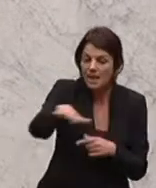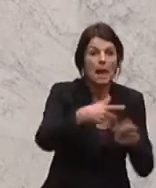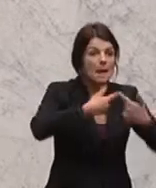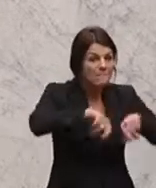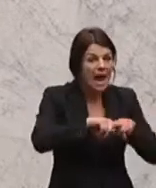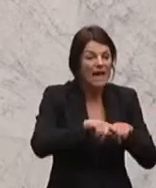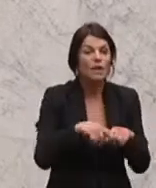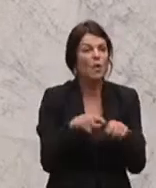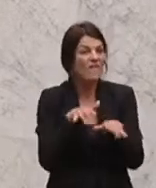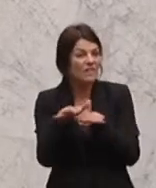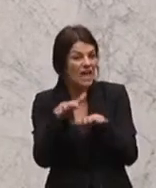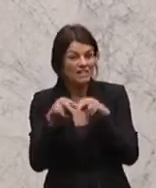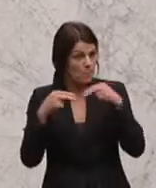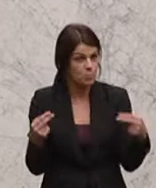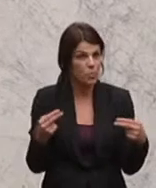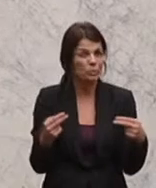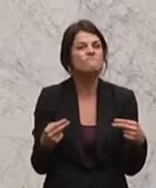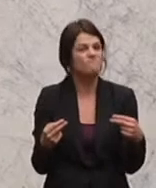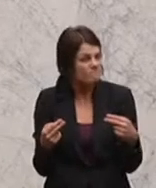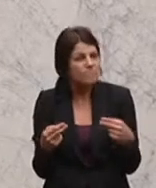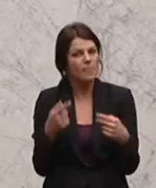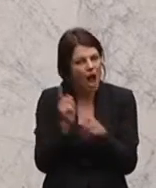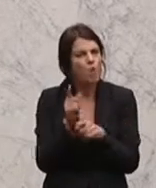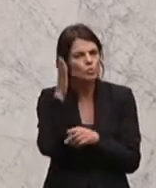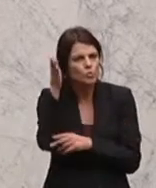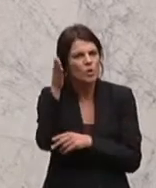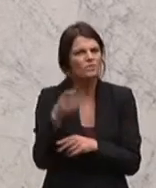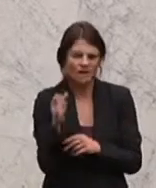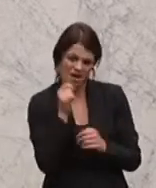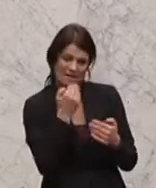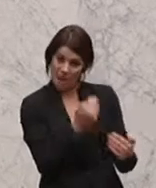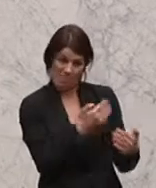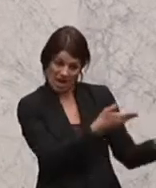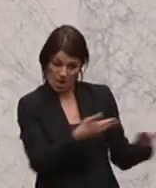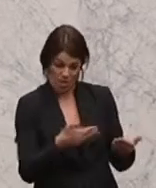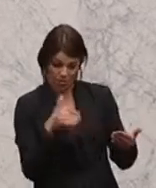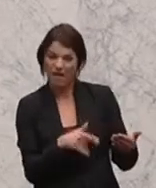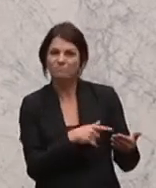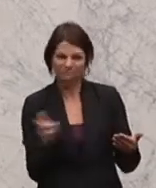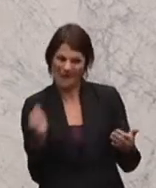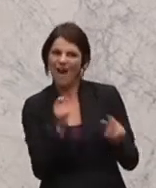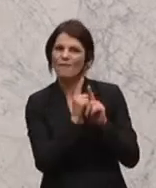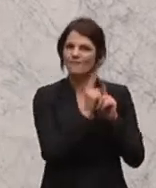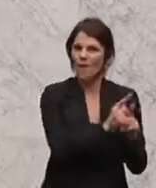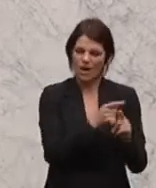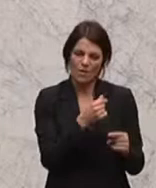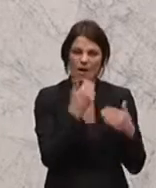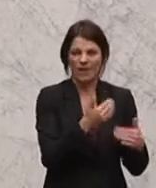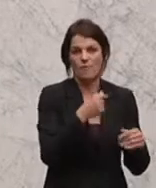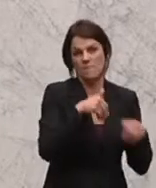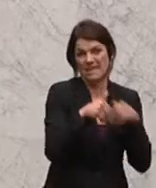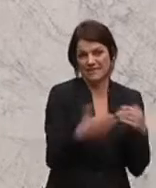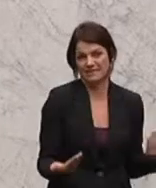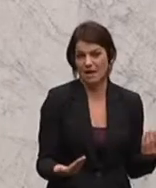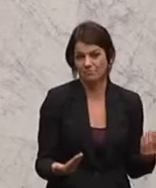Gemeinden und Verkehrsverbünde auch dann in der Zukunft an die Empfehlungen des Ministers orientieren werden und